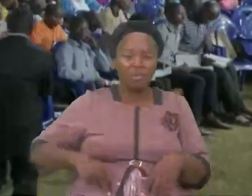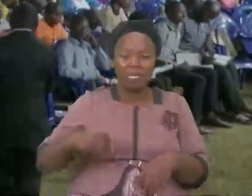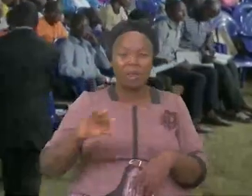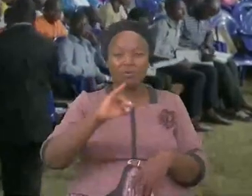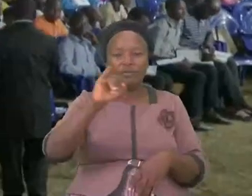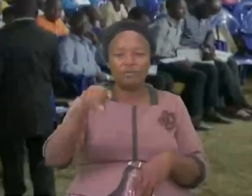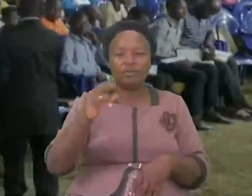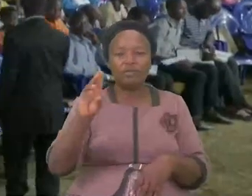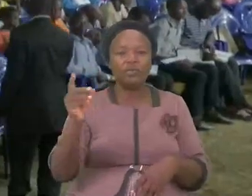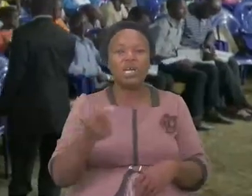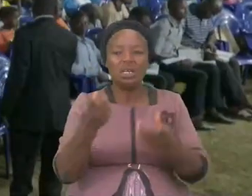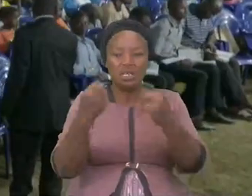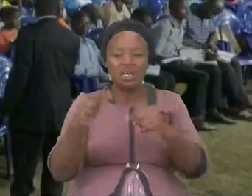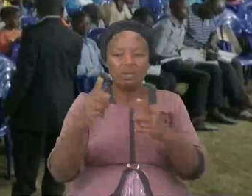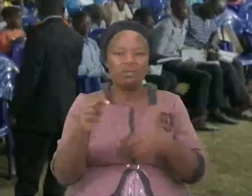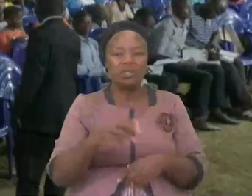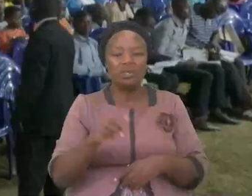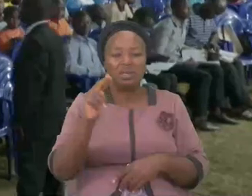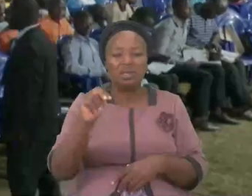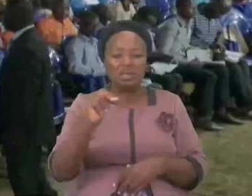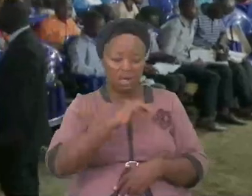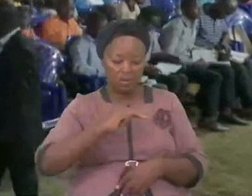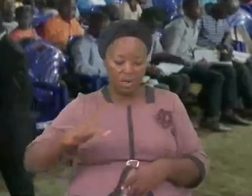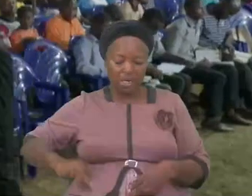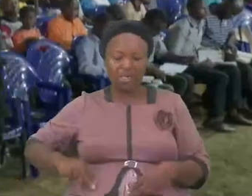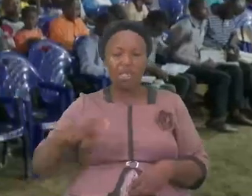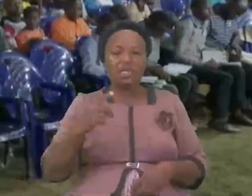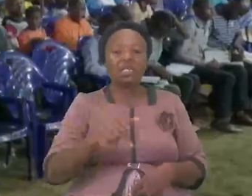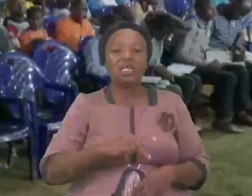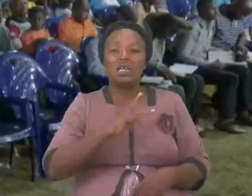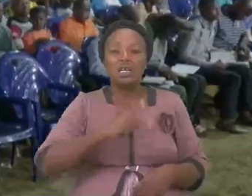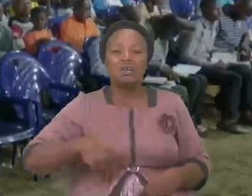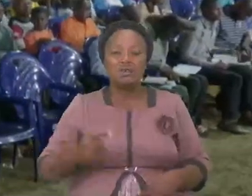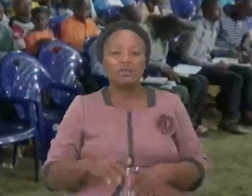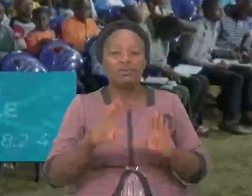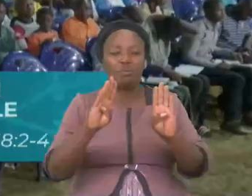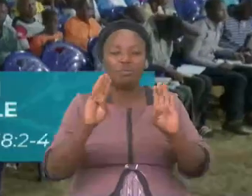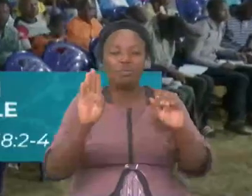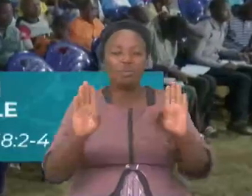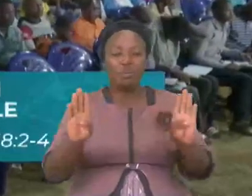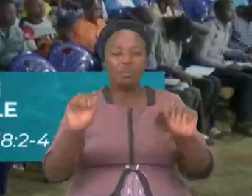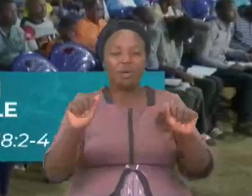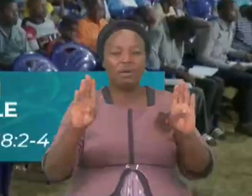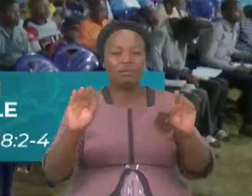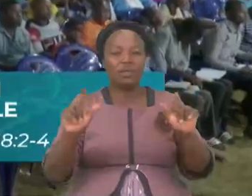La troisième année du règne de Josaquim, roi de Juda, Nebuchadnezzar, roi de Babylone, marcha contre Jérusalem et